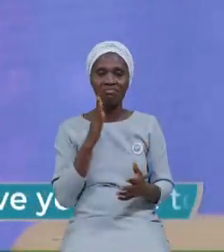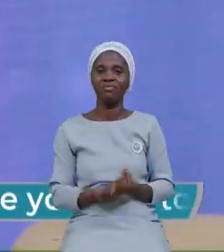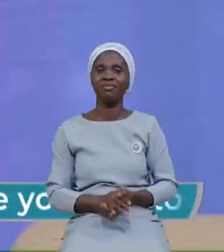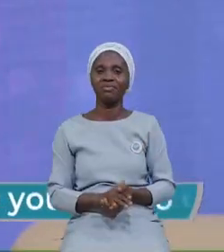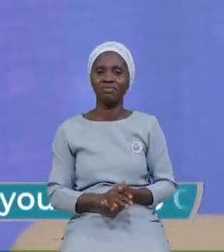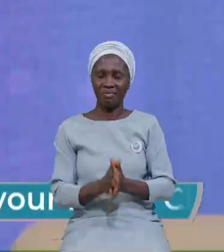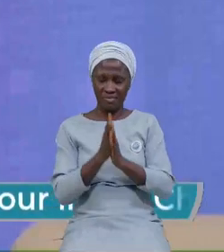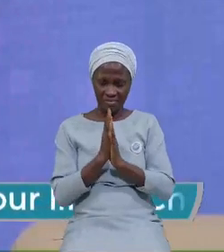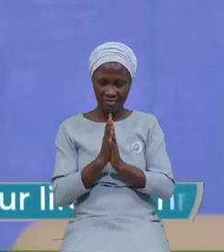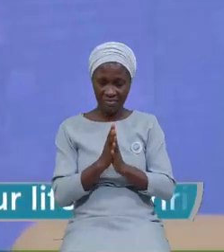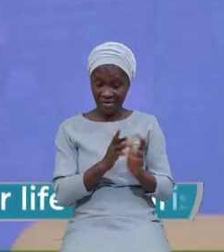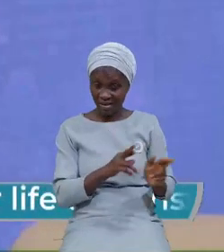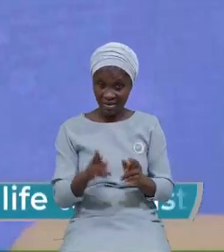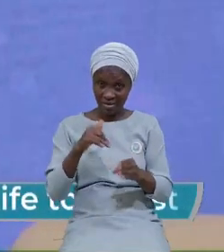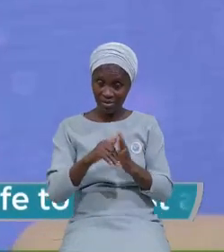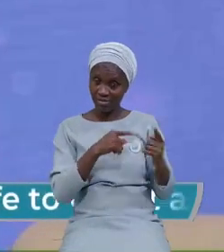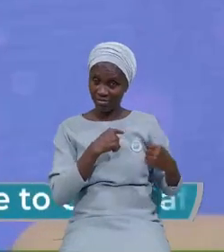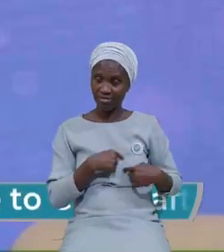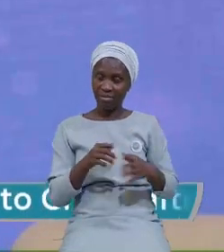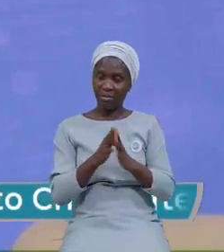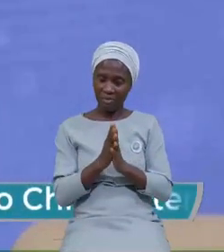on prépare-toi